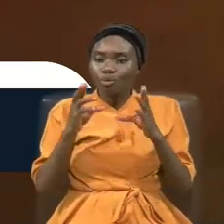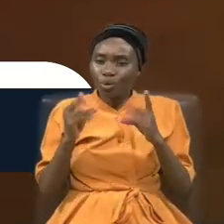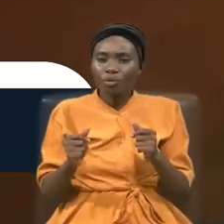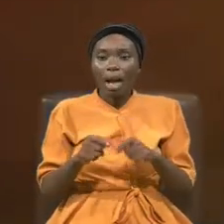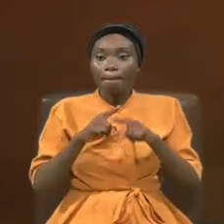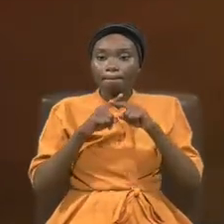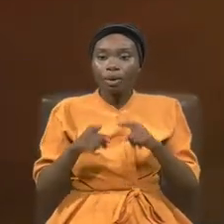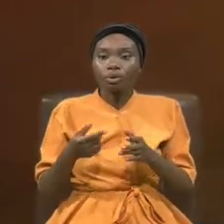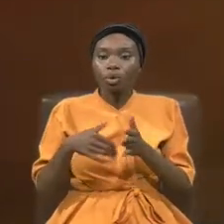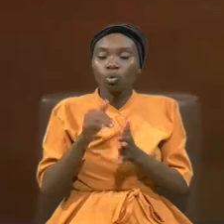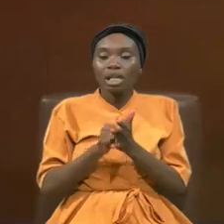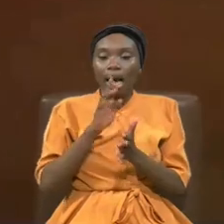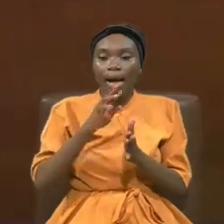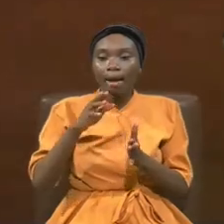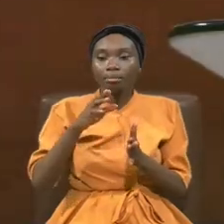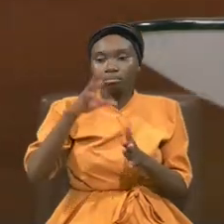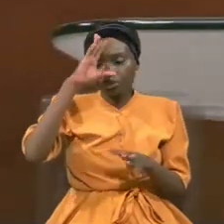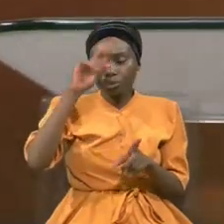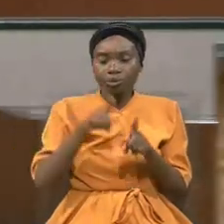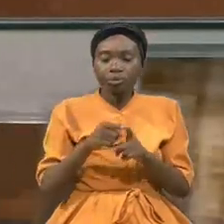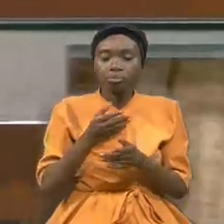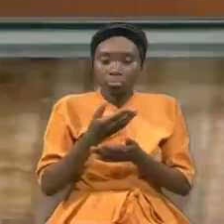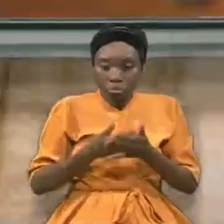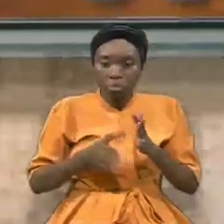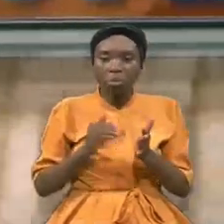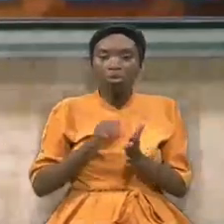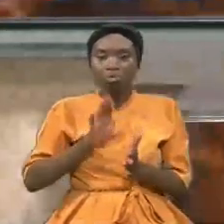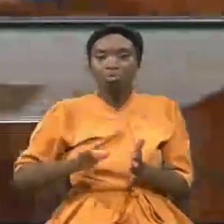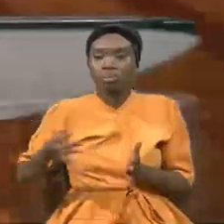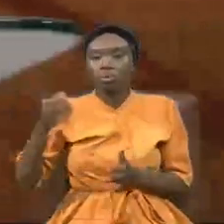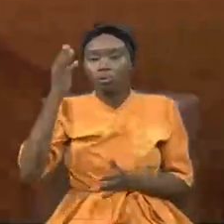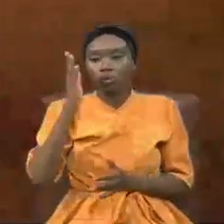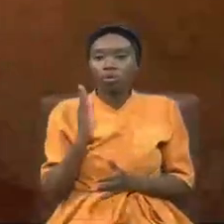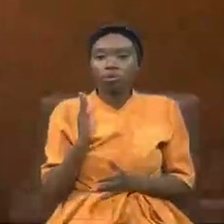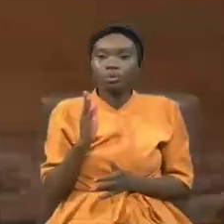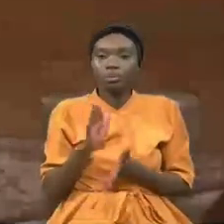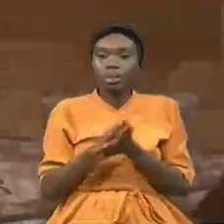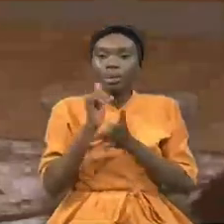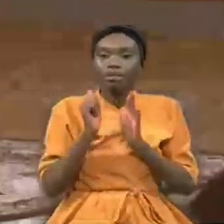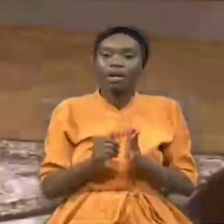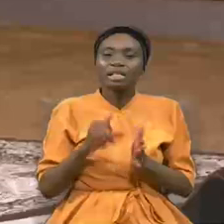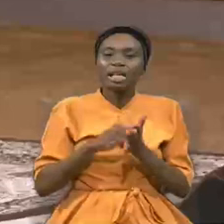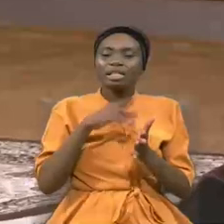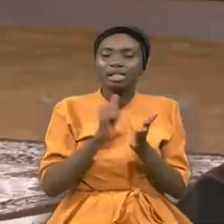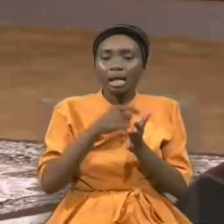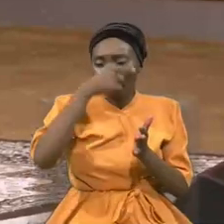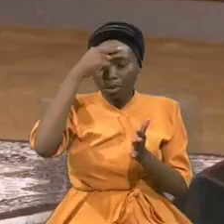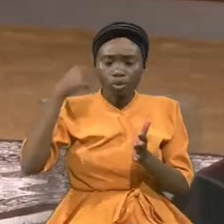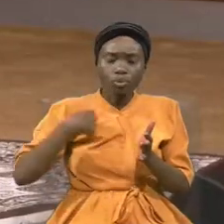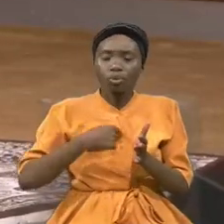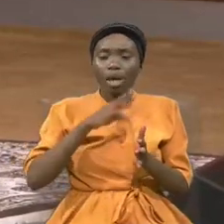dépêchent, ils sont précipités, mais les frères, ceux qui sont nés de nouveau, les enfants de Dieu, ils disent, parce que nous sommes